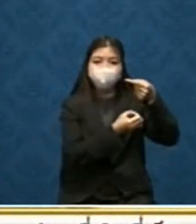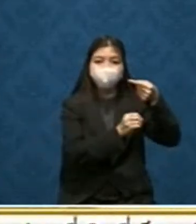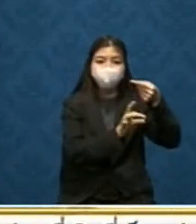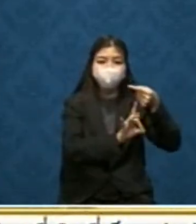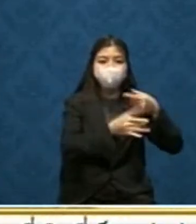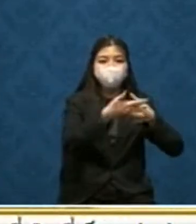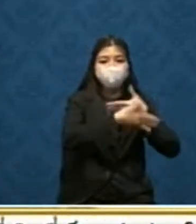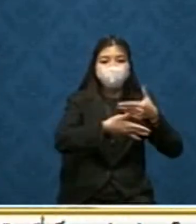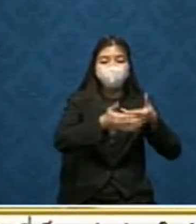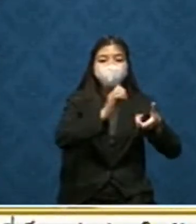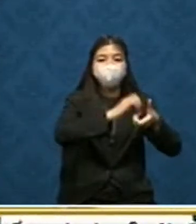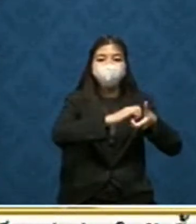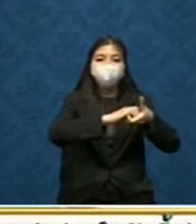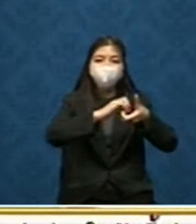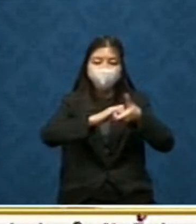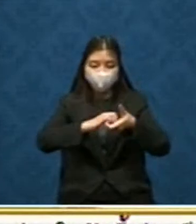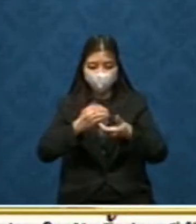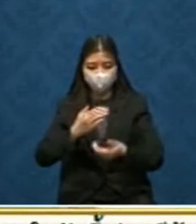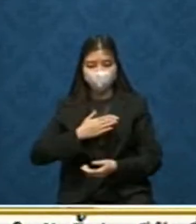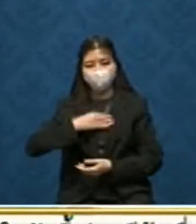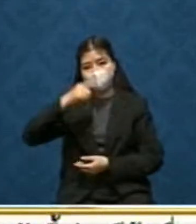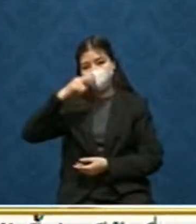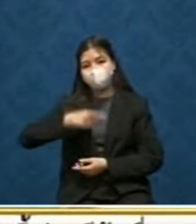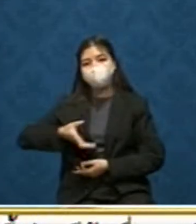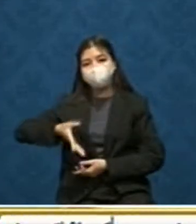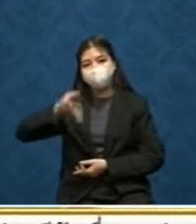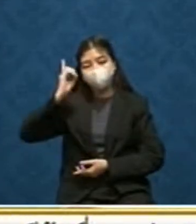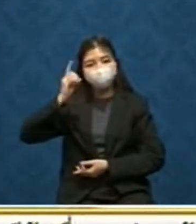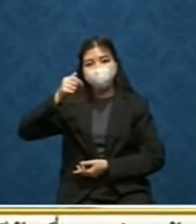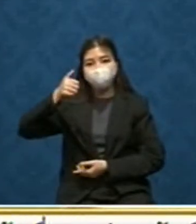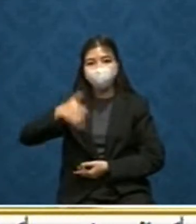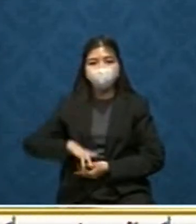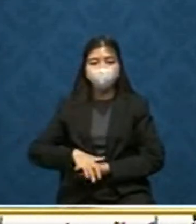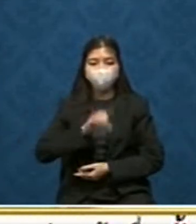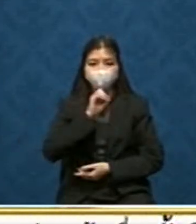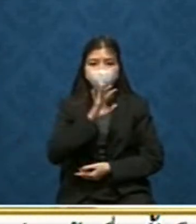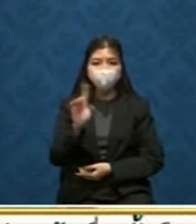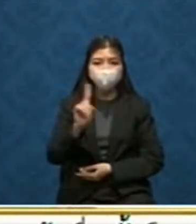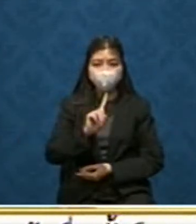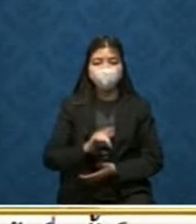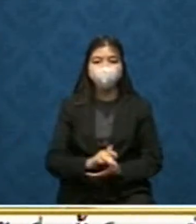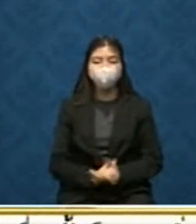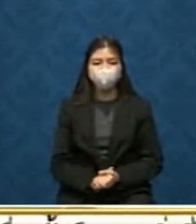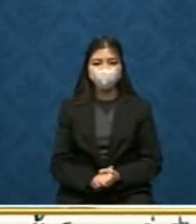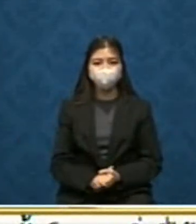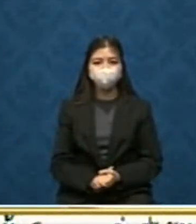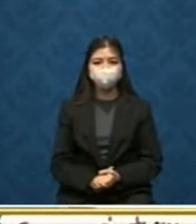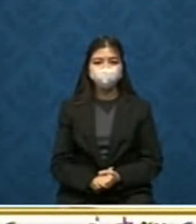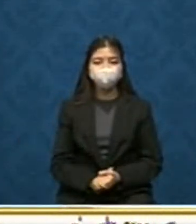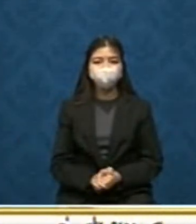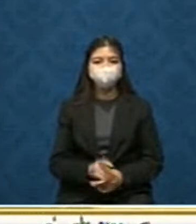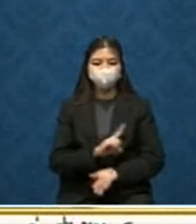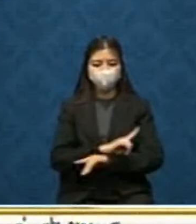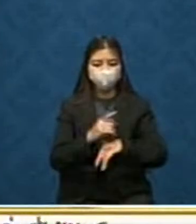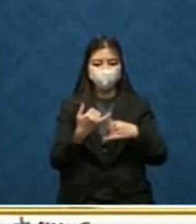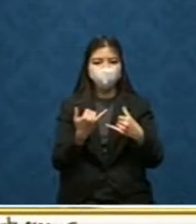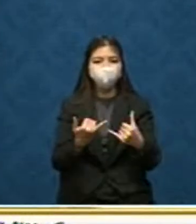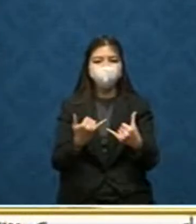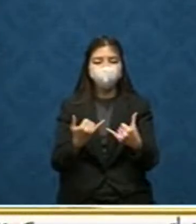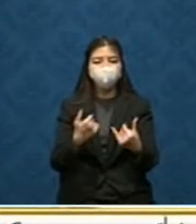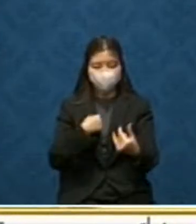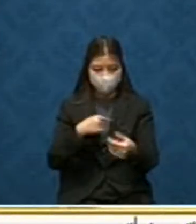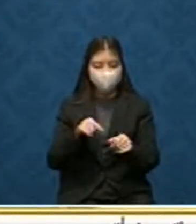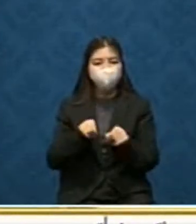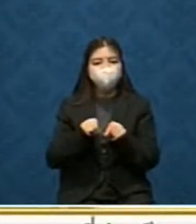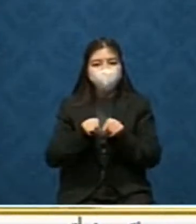ได้ข esca 18 ประเทศเราไม่ได้ชั้viol typ giurin บอกว่าวันนี้เราก็ยเซียมา